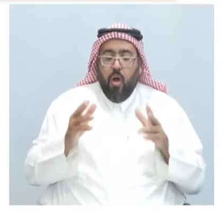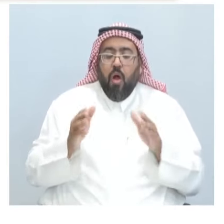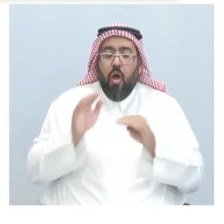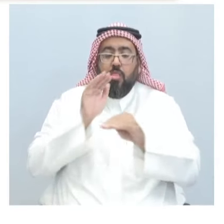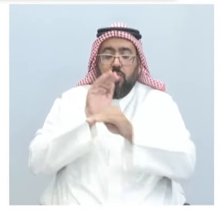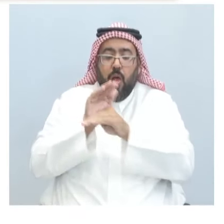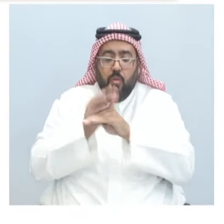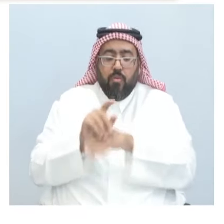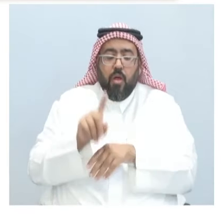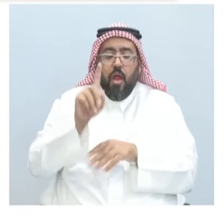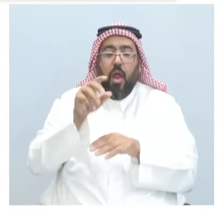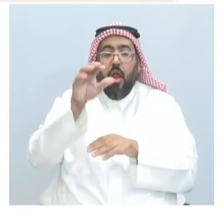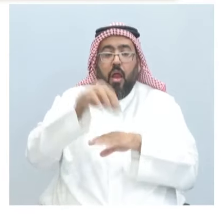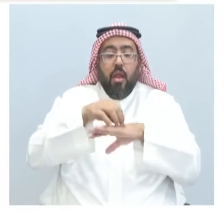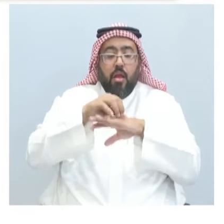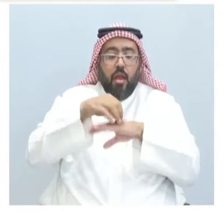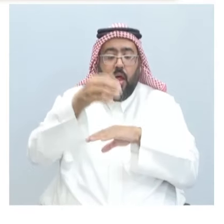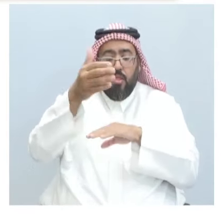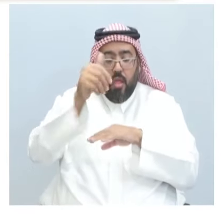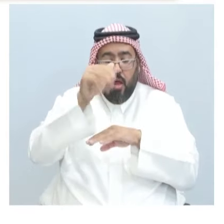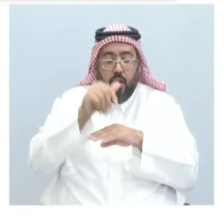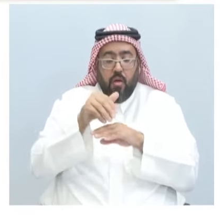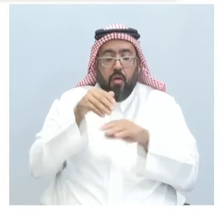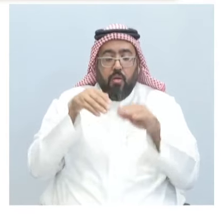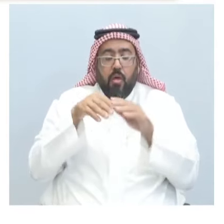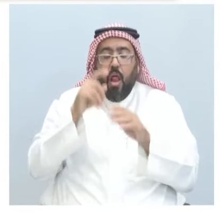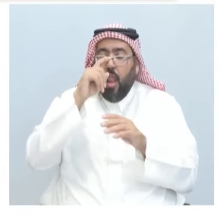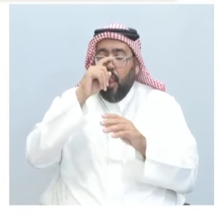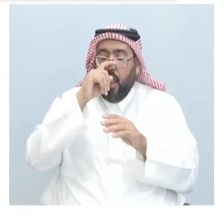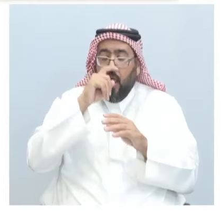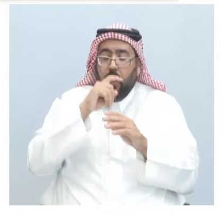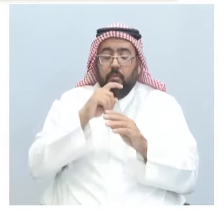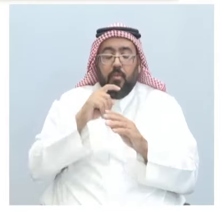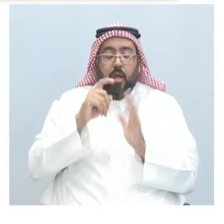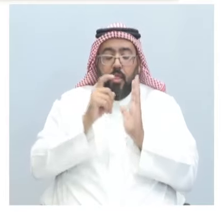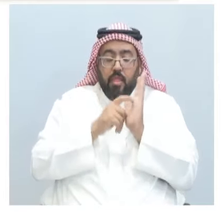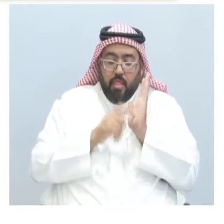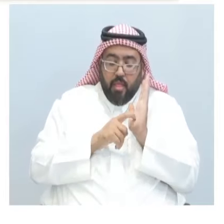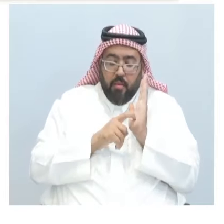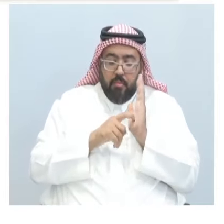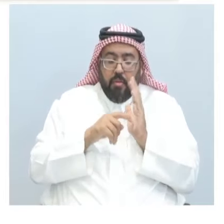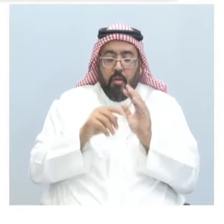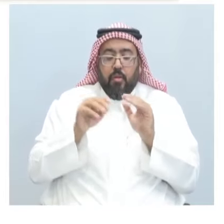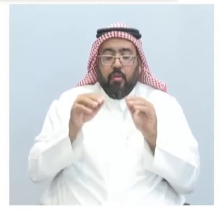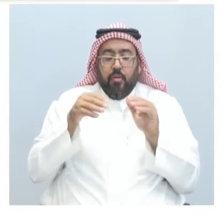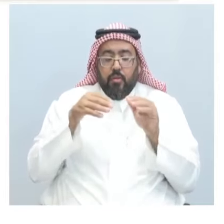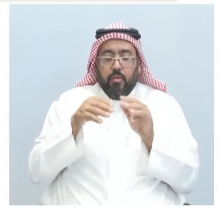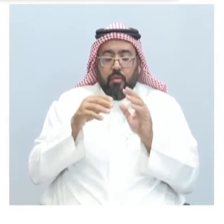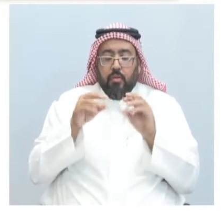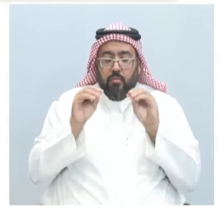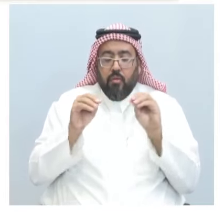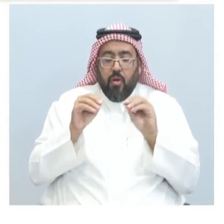الناس الى الله تعالى مع الالتزام بالضوابط الشرعيه والتنظيميه التي تضعها